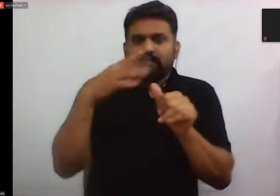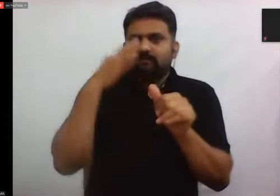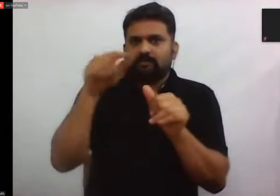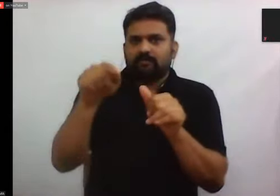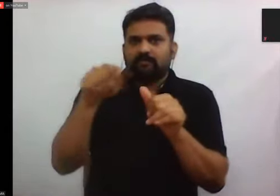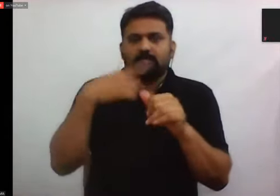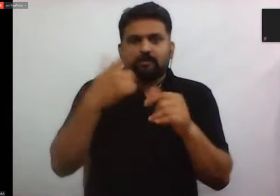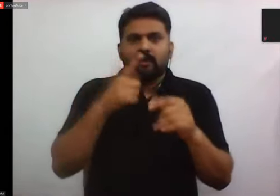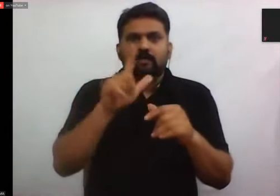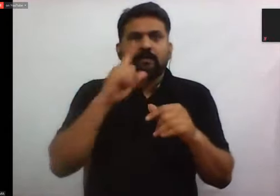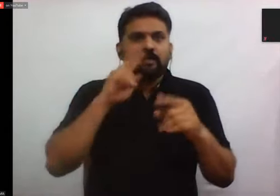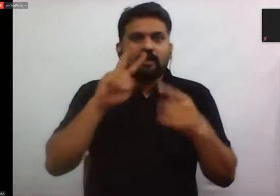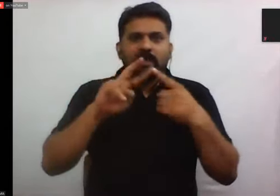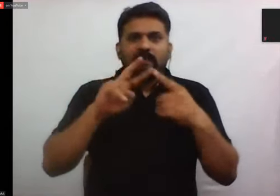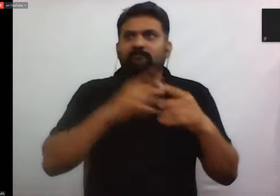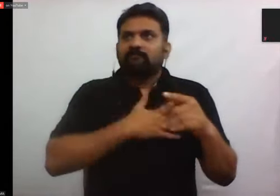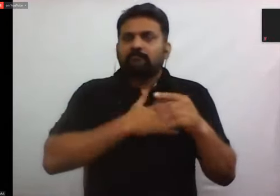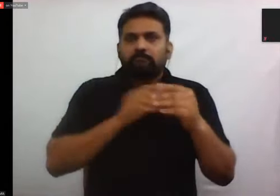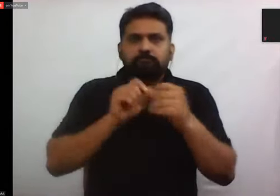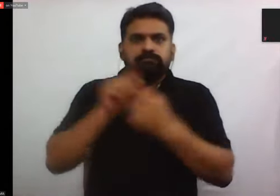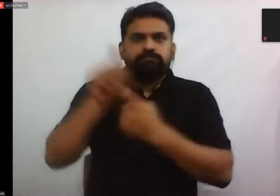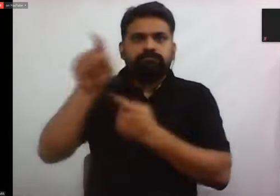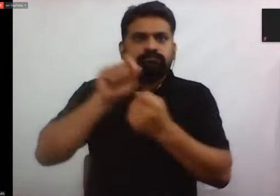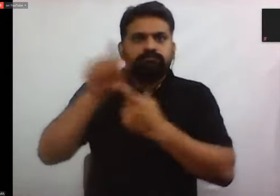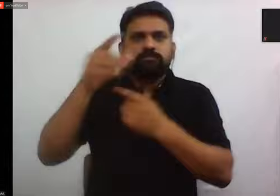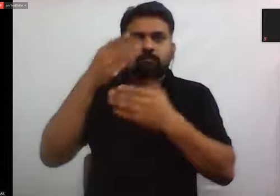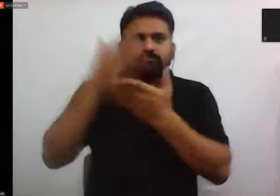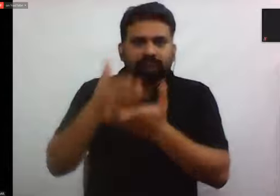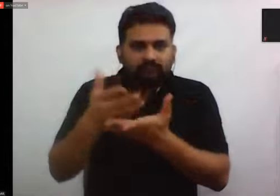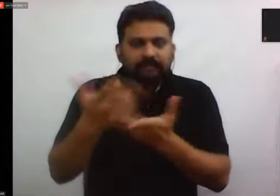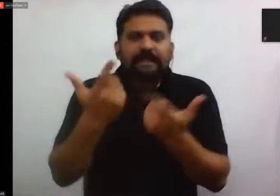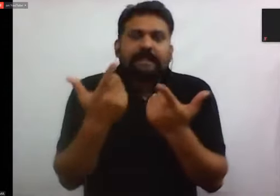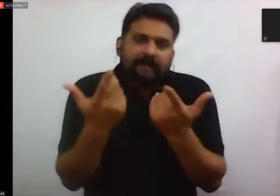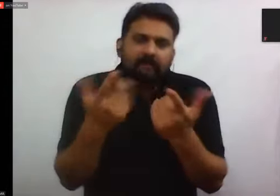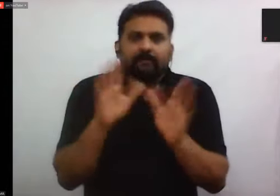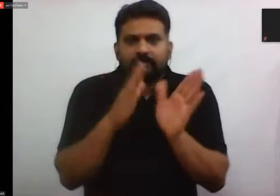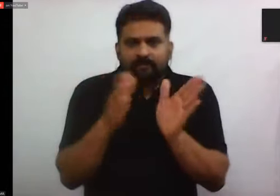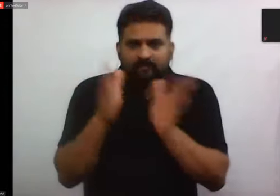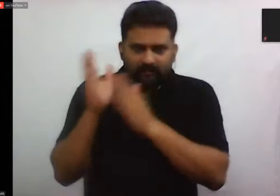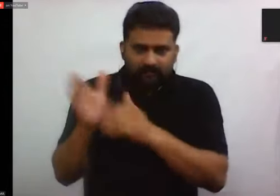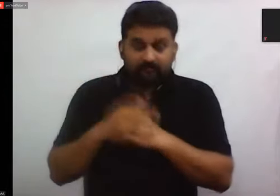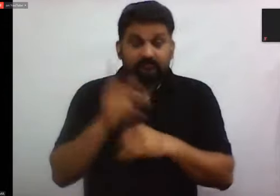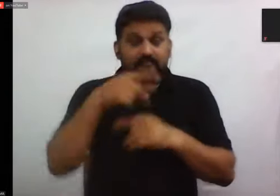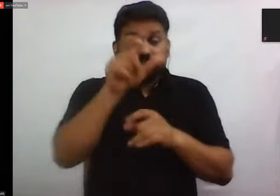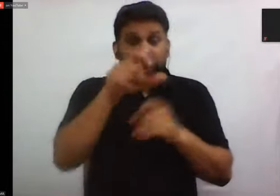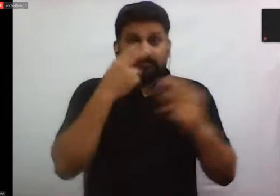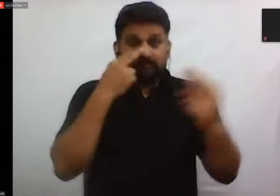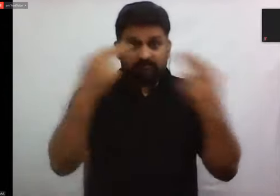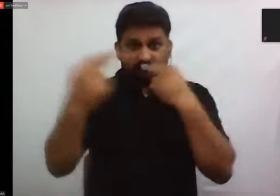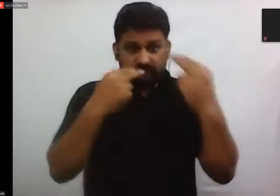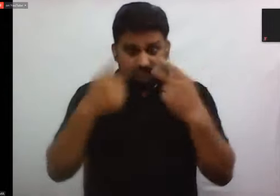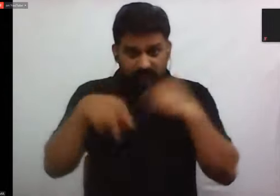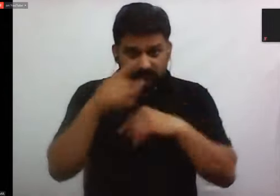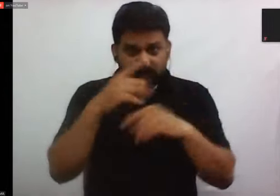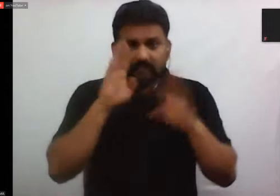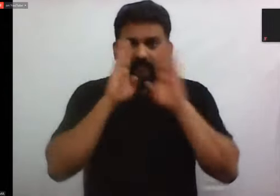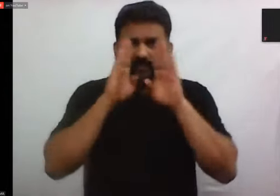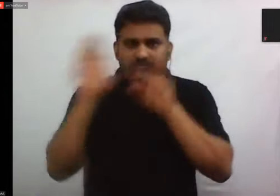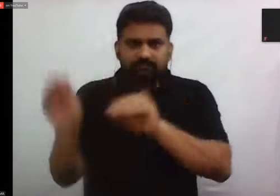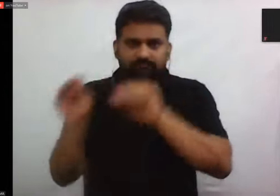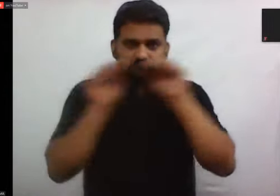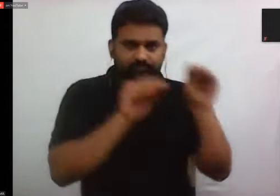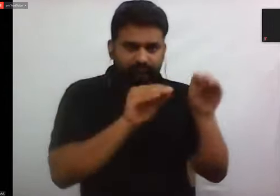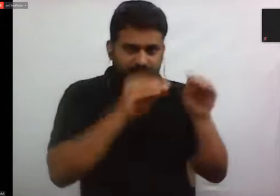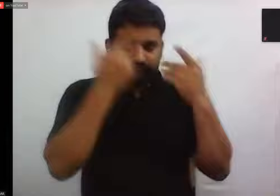लाइव स्ट्रीमिंग बंद हो गया था. बट हैविंग सेड दैट सारे पार्टिसिपेंट्स को फेसबुक में शिफ्ट किया गया था,